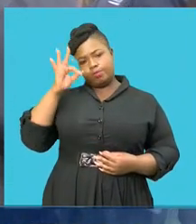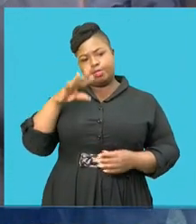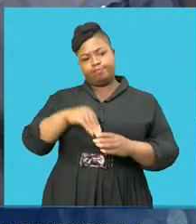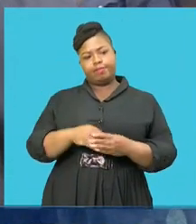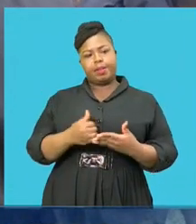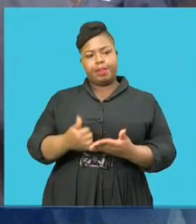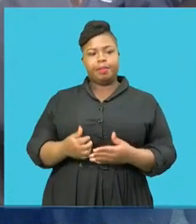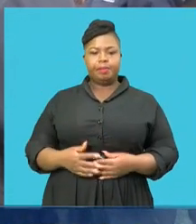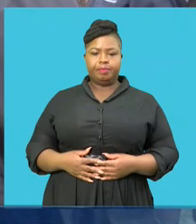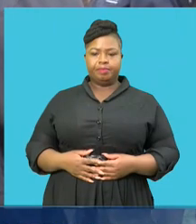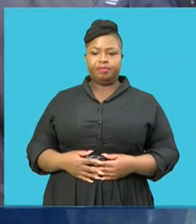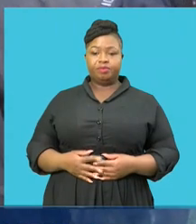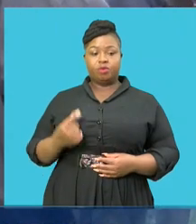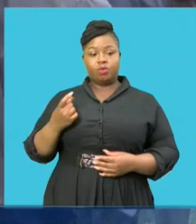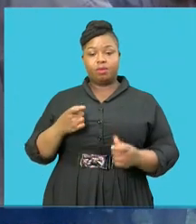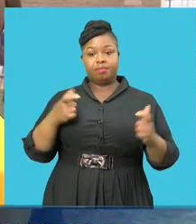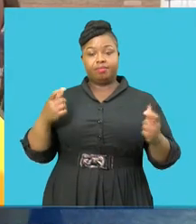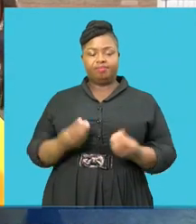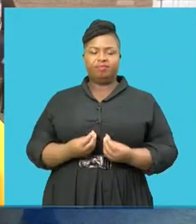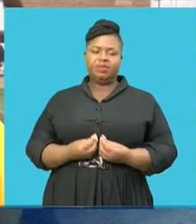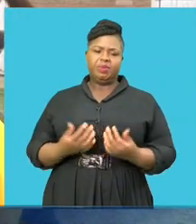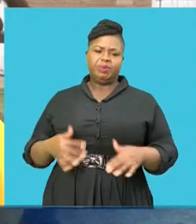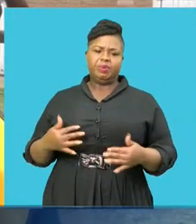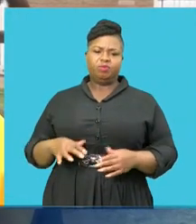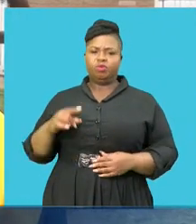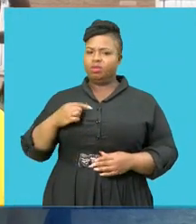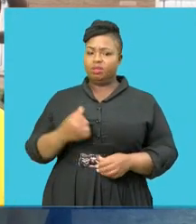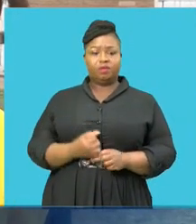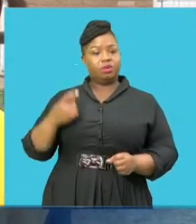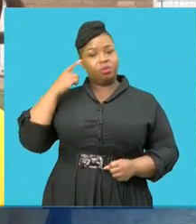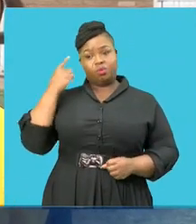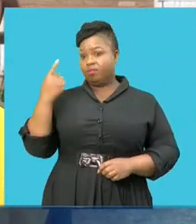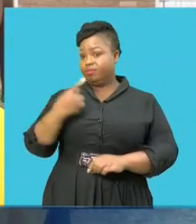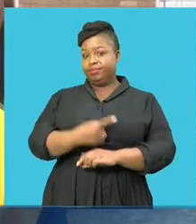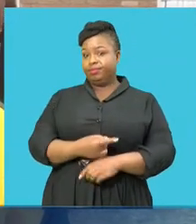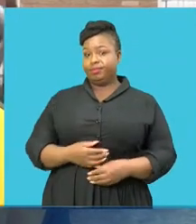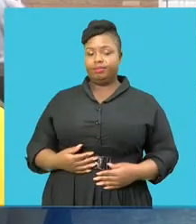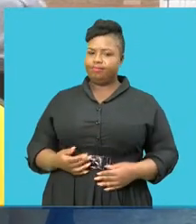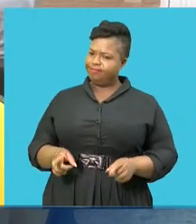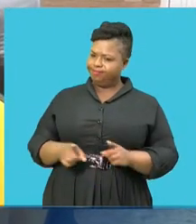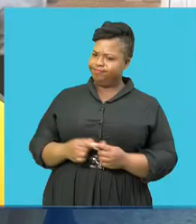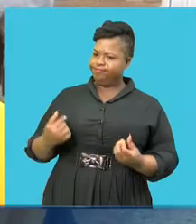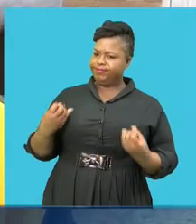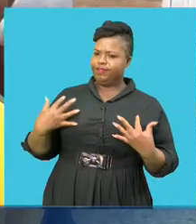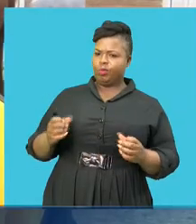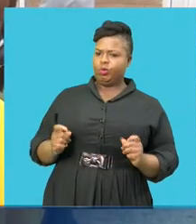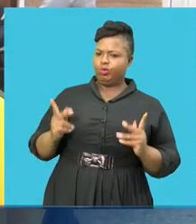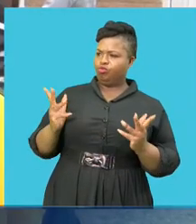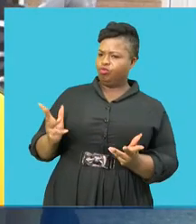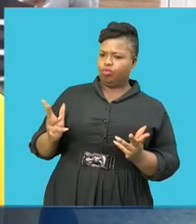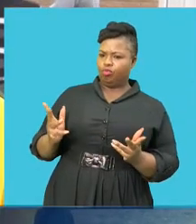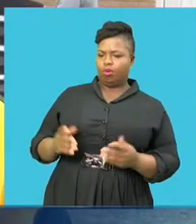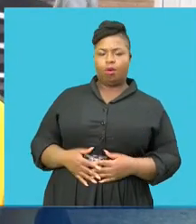kwahulumeni. Into enkulu kakhulu lena ngempela ngokuthi bengacabanga ukuthi ngelinye ilanga nami ngaze ngithole into